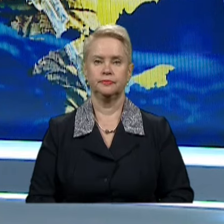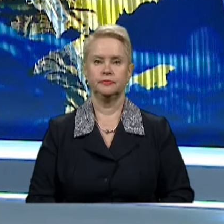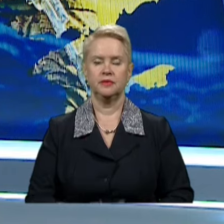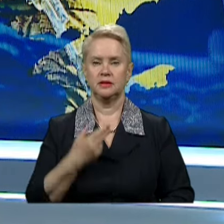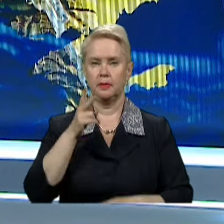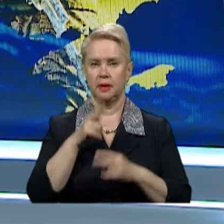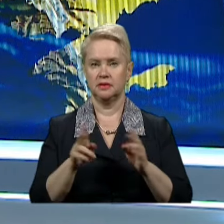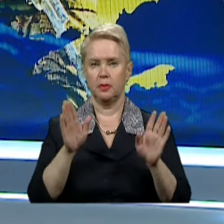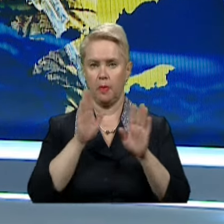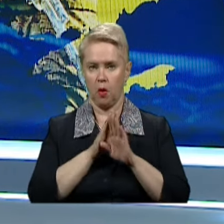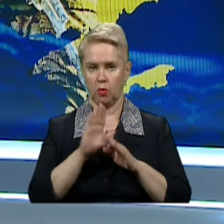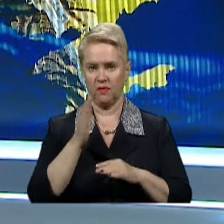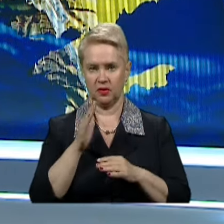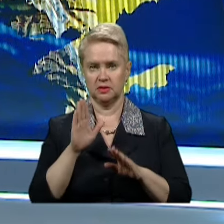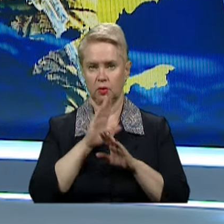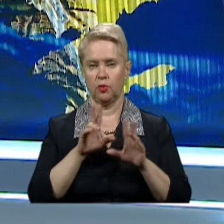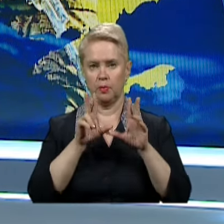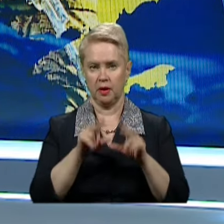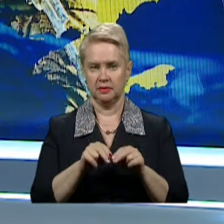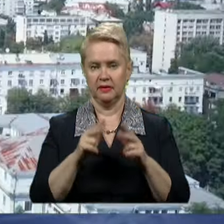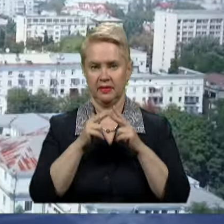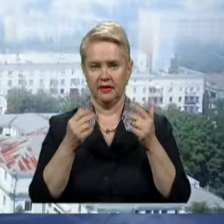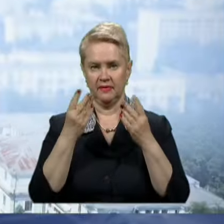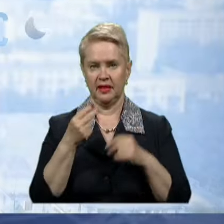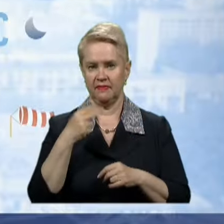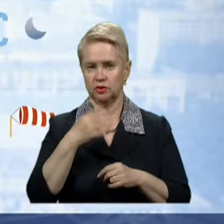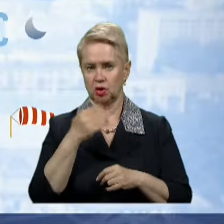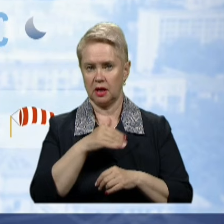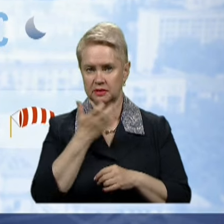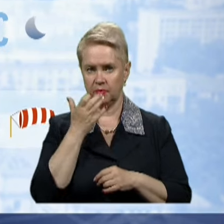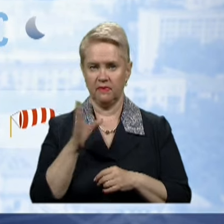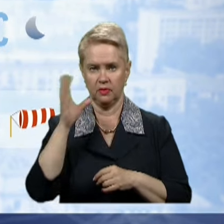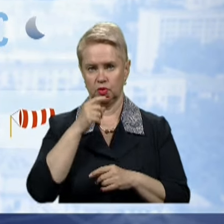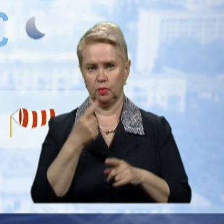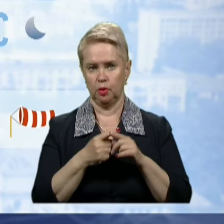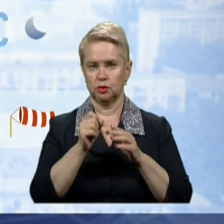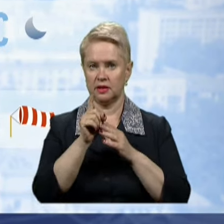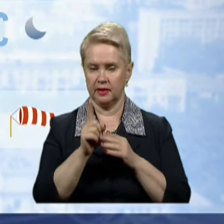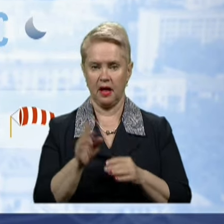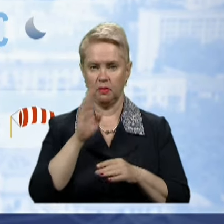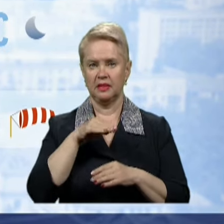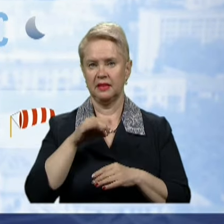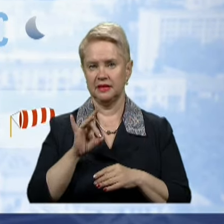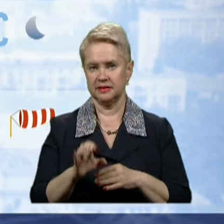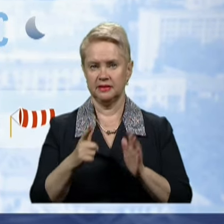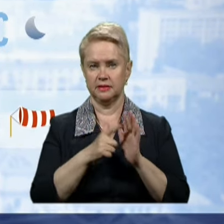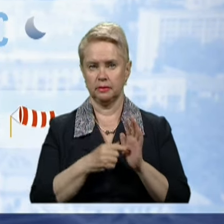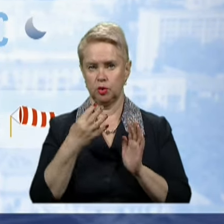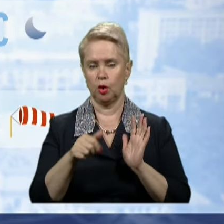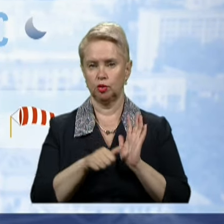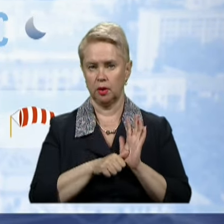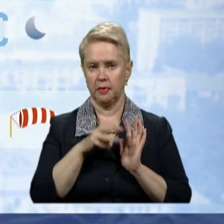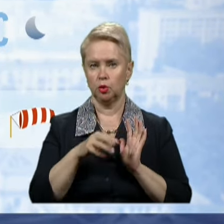І на сам кінець про погоду. Вівторок синоптики прогнозують Дніпрі в день 24 градуси тепла, вночі плюс 11. Атмосферний тиск